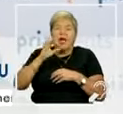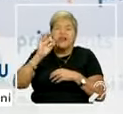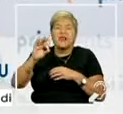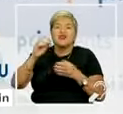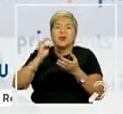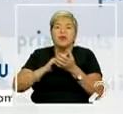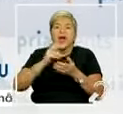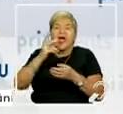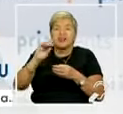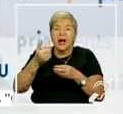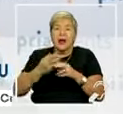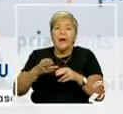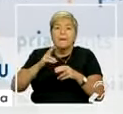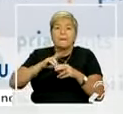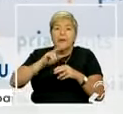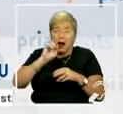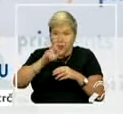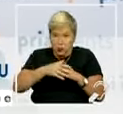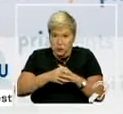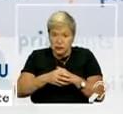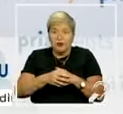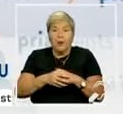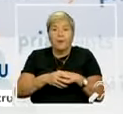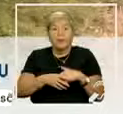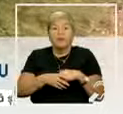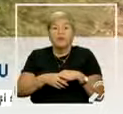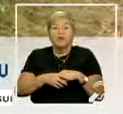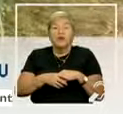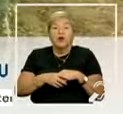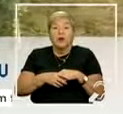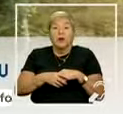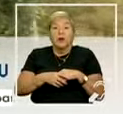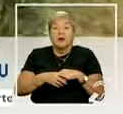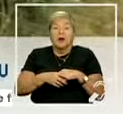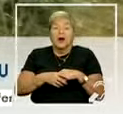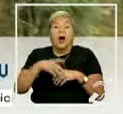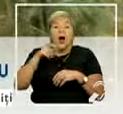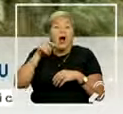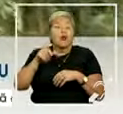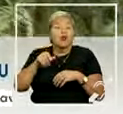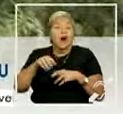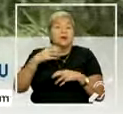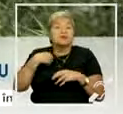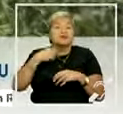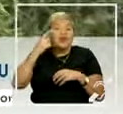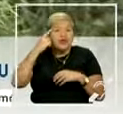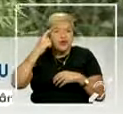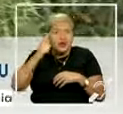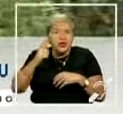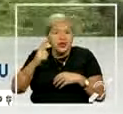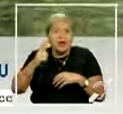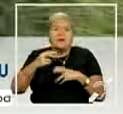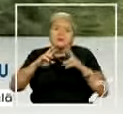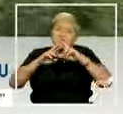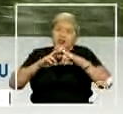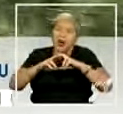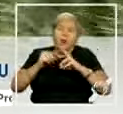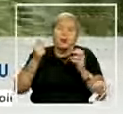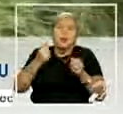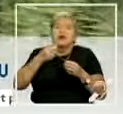hectare. Am depășit 530.000 hectare însămânțate. Starea de vegetație este cunoscută, e diferită de la o zonă la